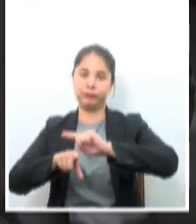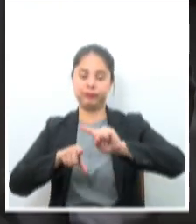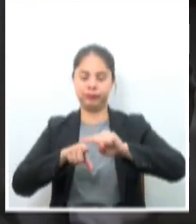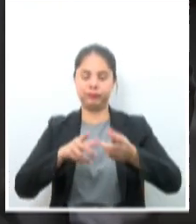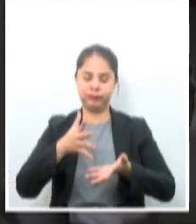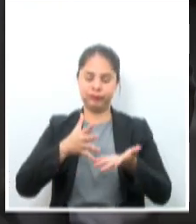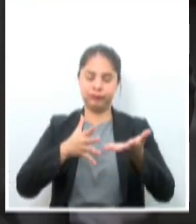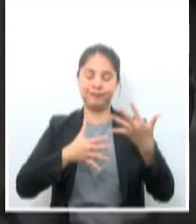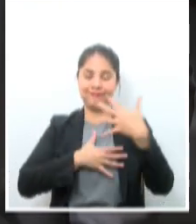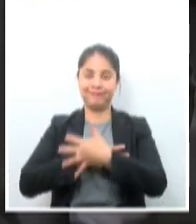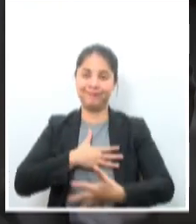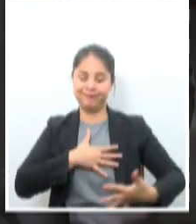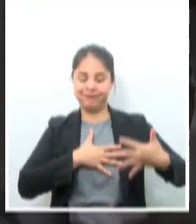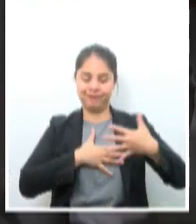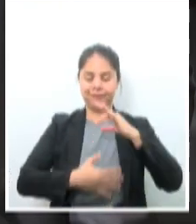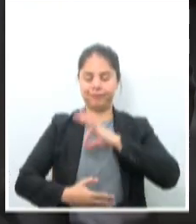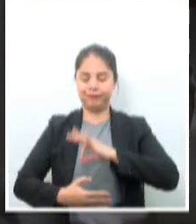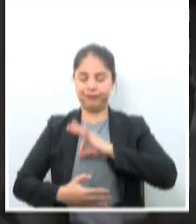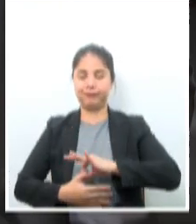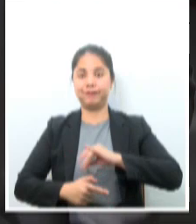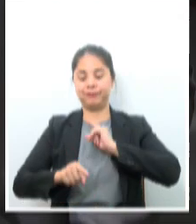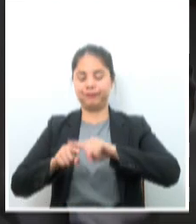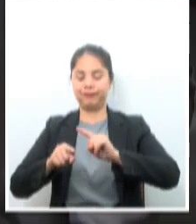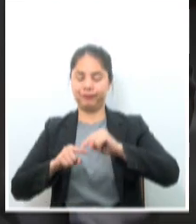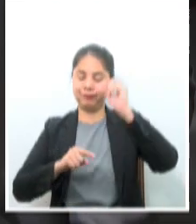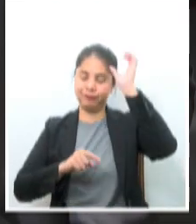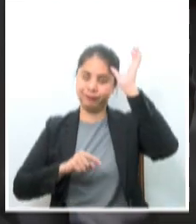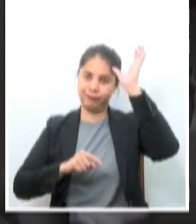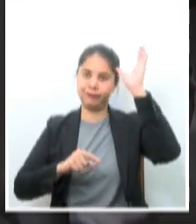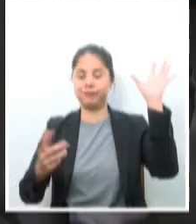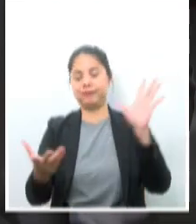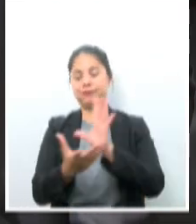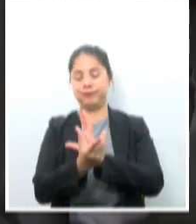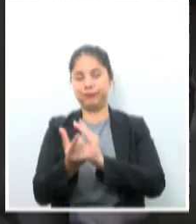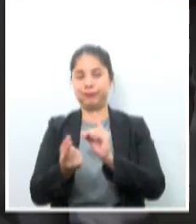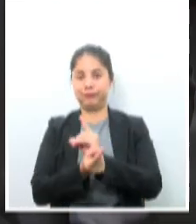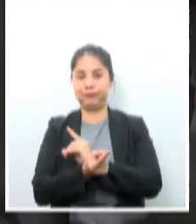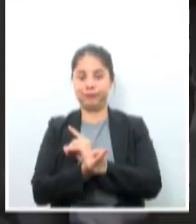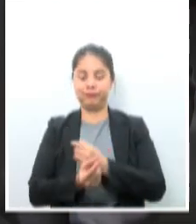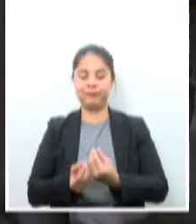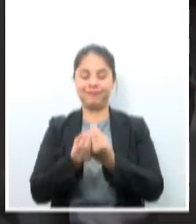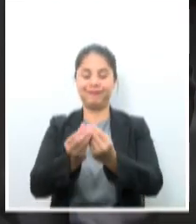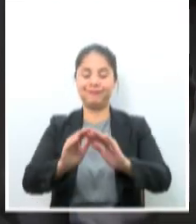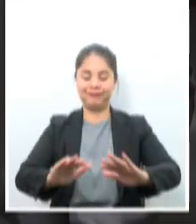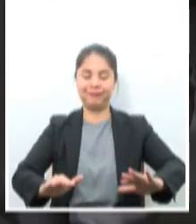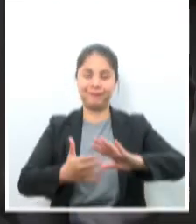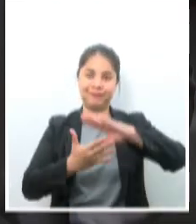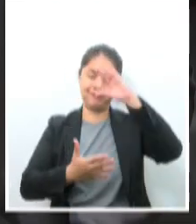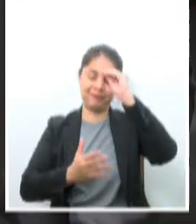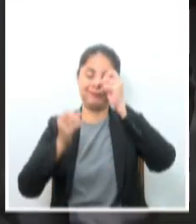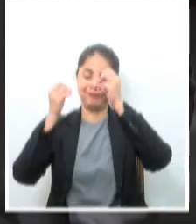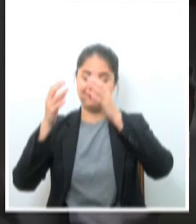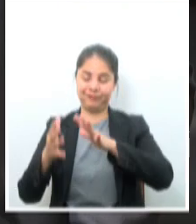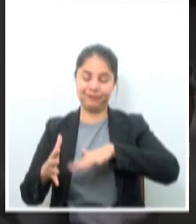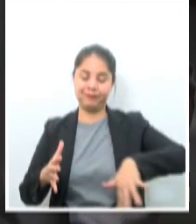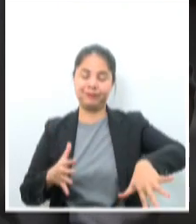ดับการสร้างเสริมสุขภาพกายสุขภาพจิตสุขภาพปัญญาสุขภาพสังคมให้แก่ผู้เรียนครูและบุคลากรทางการศึกษ